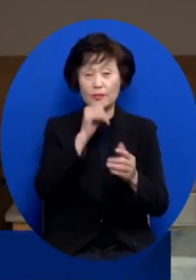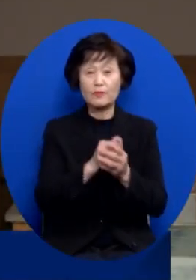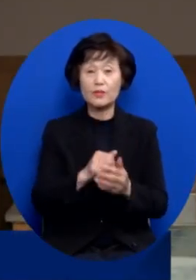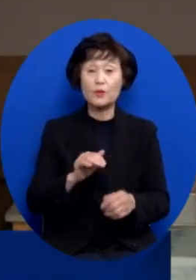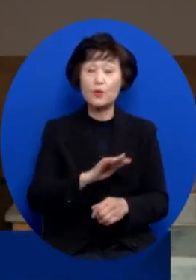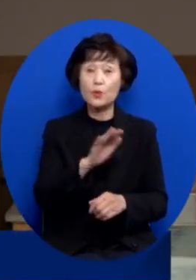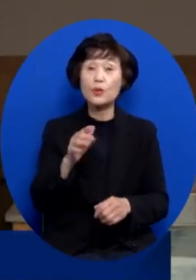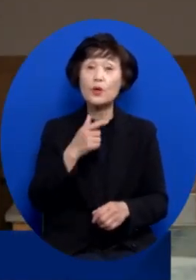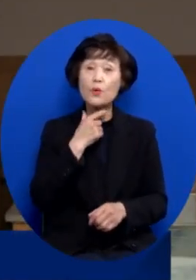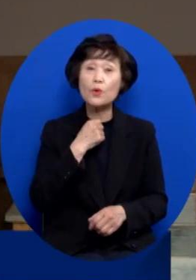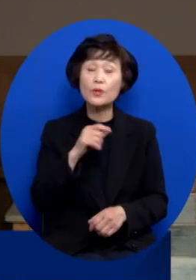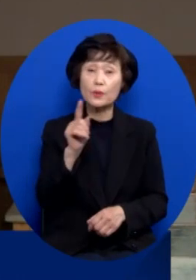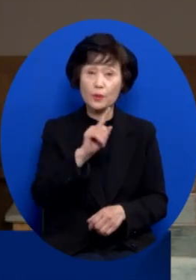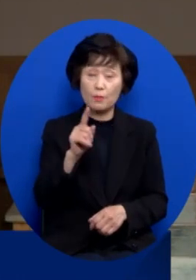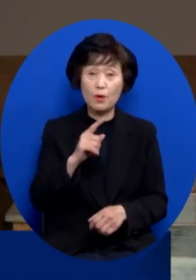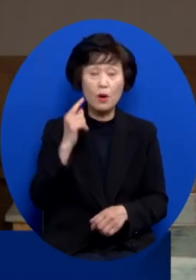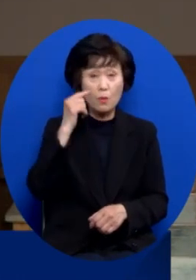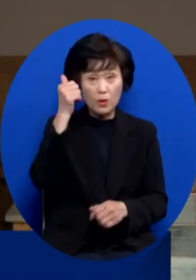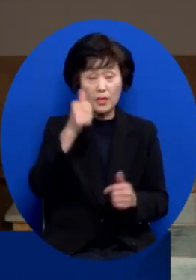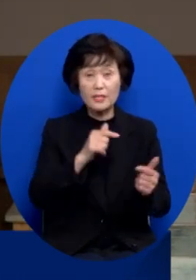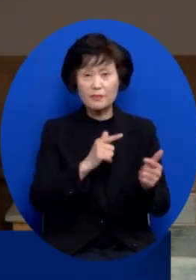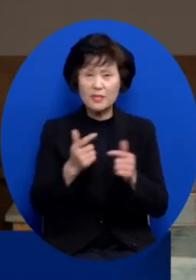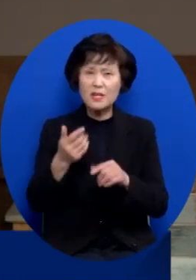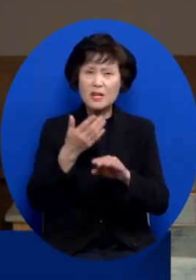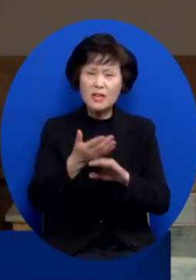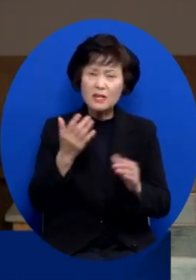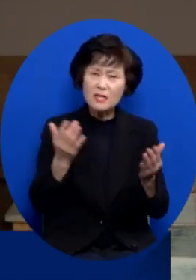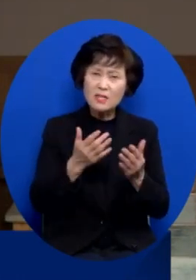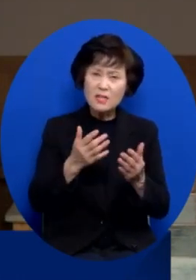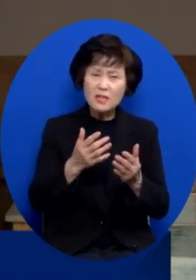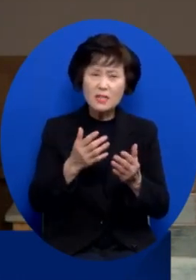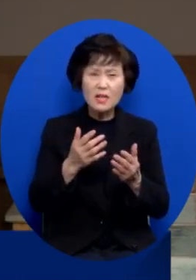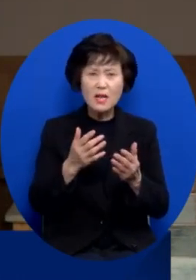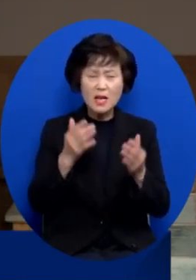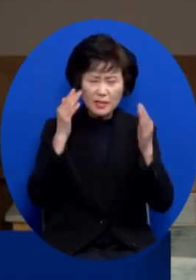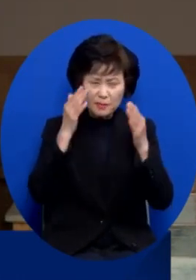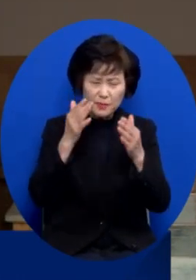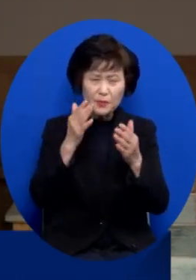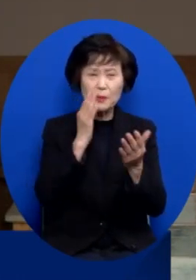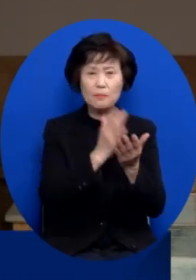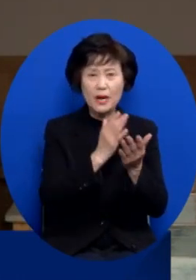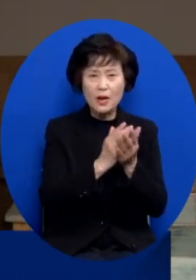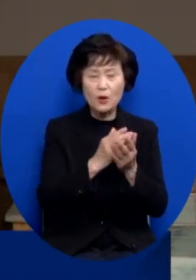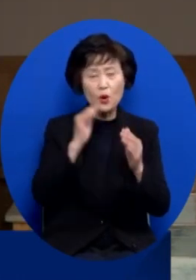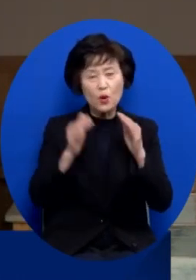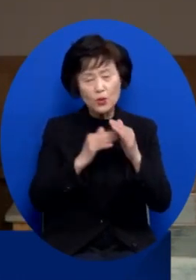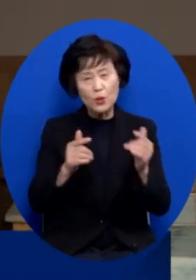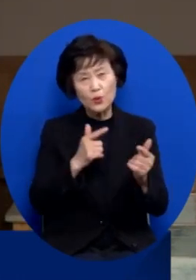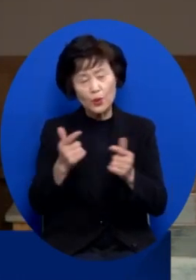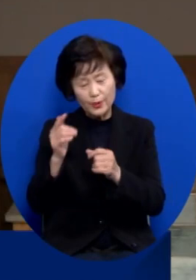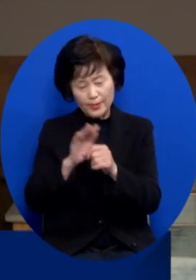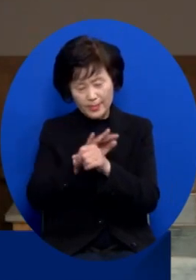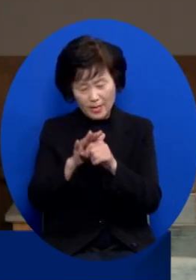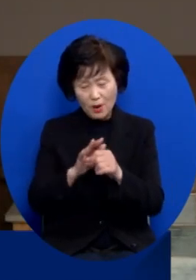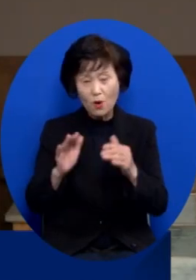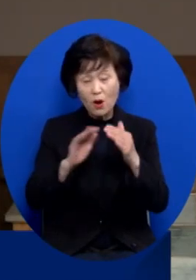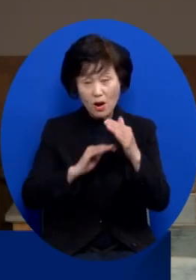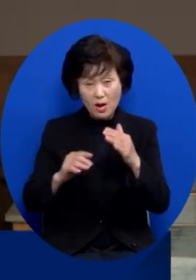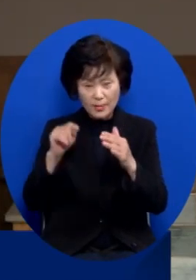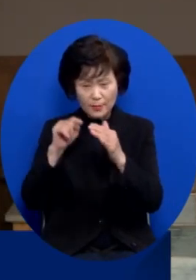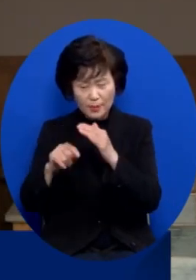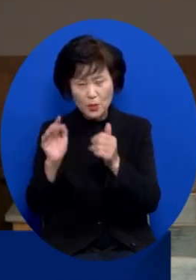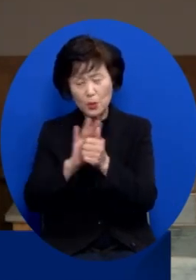소원하는 것은 목회자들이 다른 곳에 신경 쓰지 않고 성도들을 사랑하고 성도들 가정을 쳐다보고